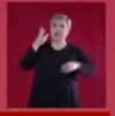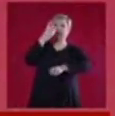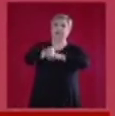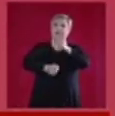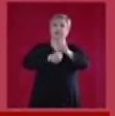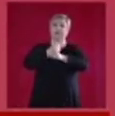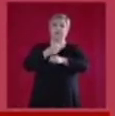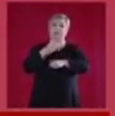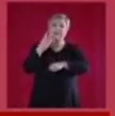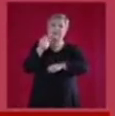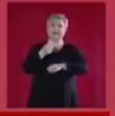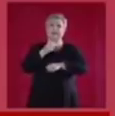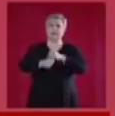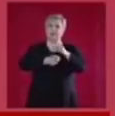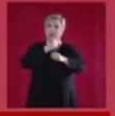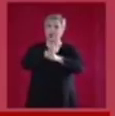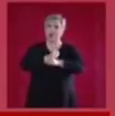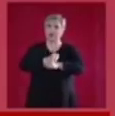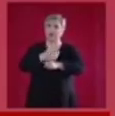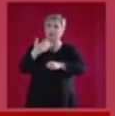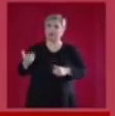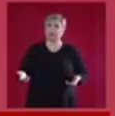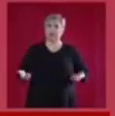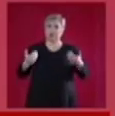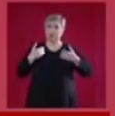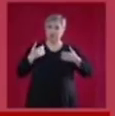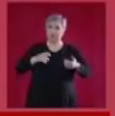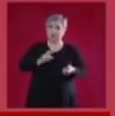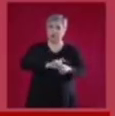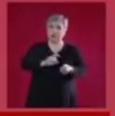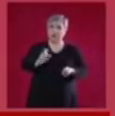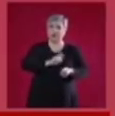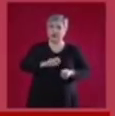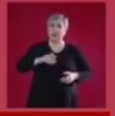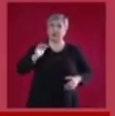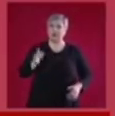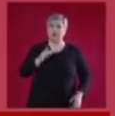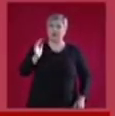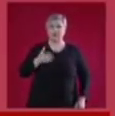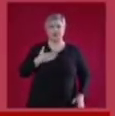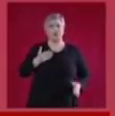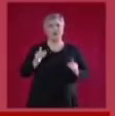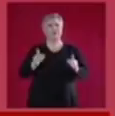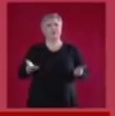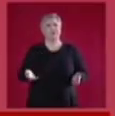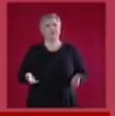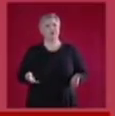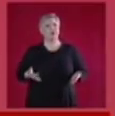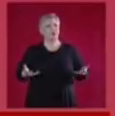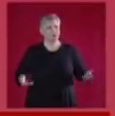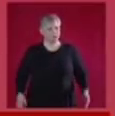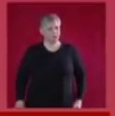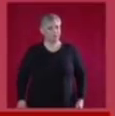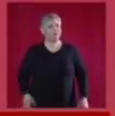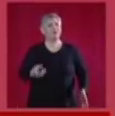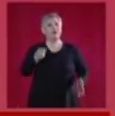αλλά προσέξτε κάτι προσέξτε κάτι επειδή κάθε φορά που βγαίνει ο κύριος μητσοτάκης